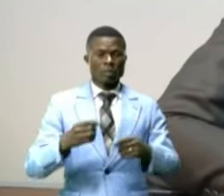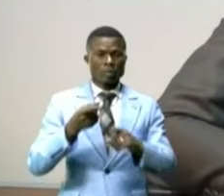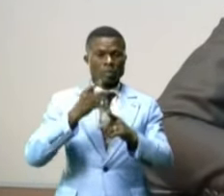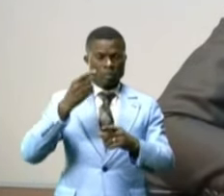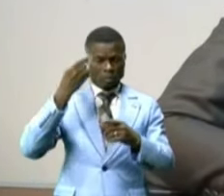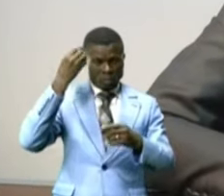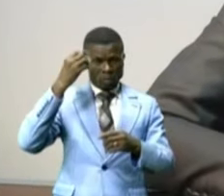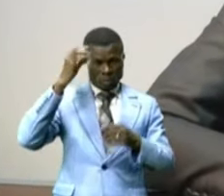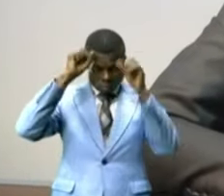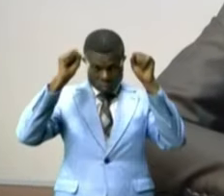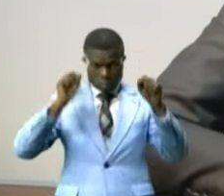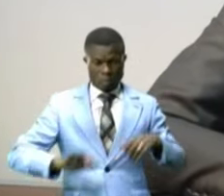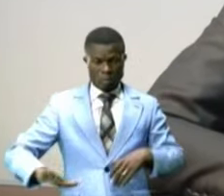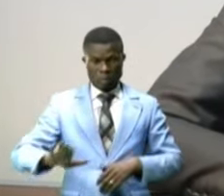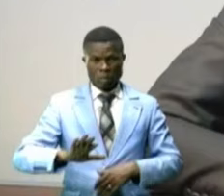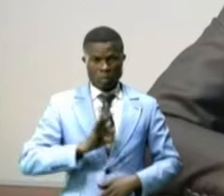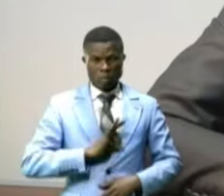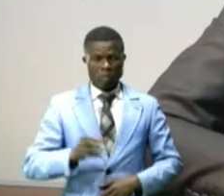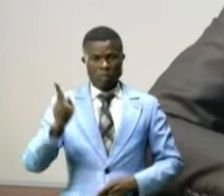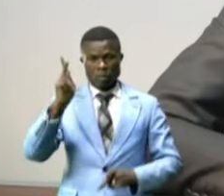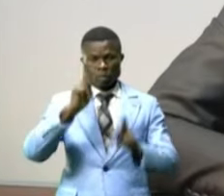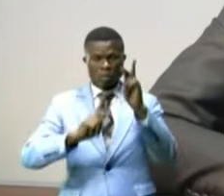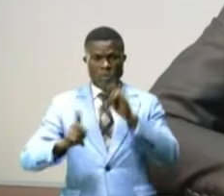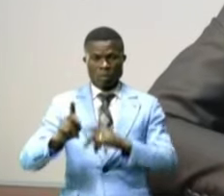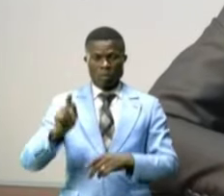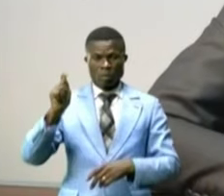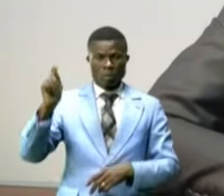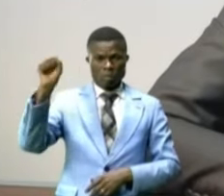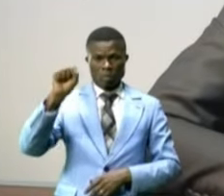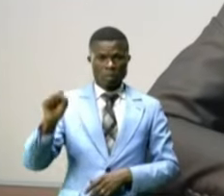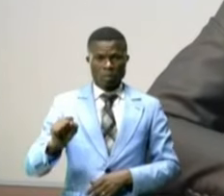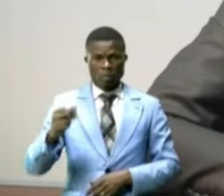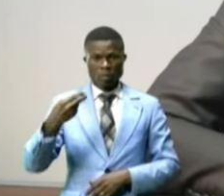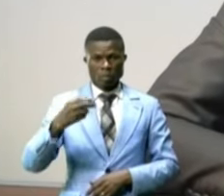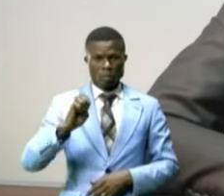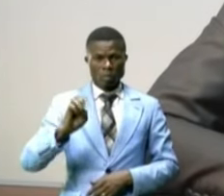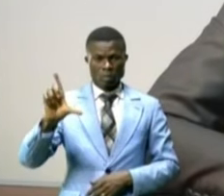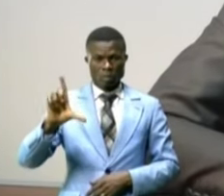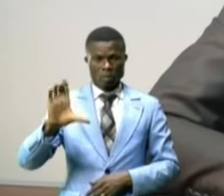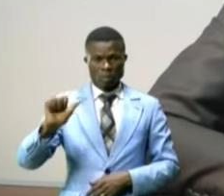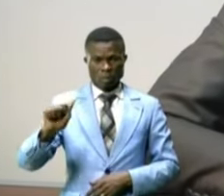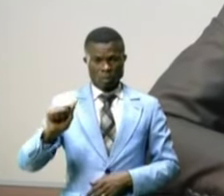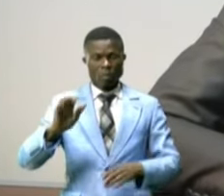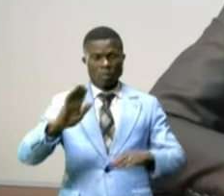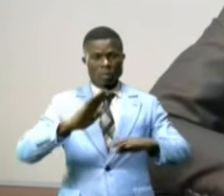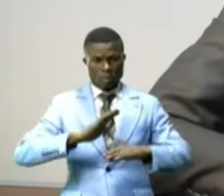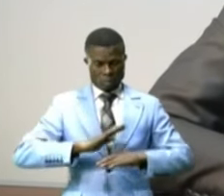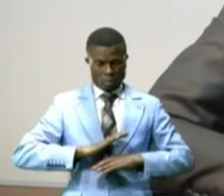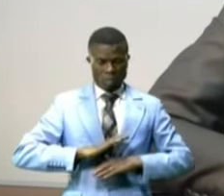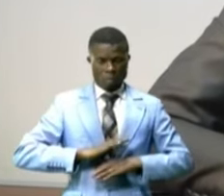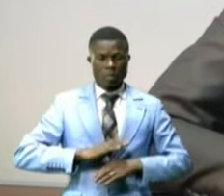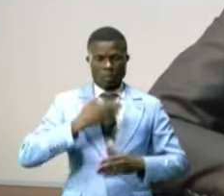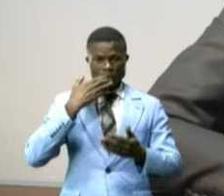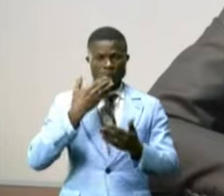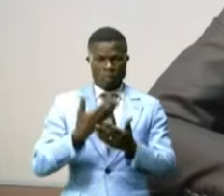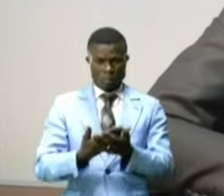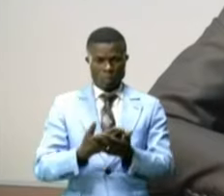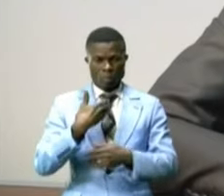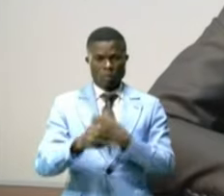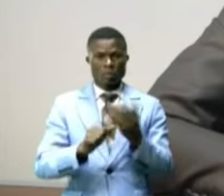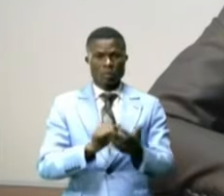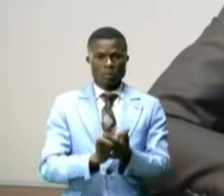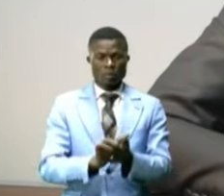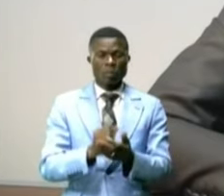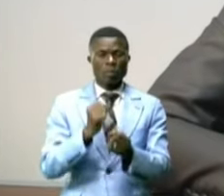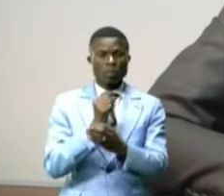gouvernement. La population est satisfaite de savoir que les élections vont avoir lieu parce que c'est pour